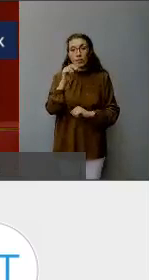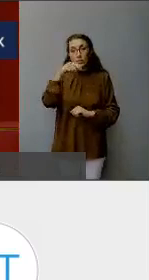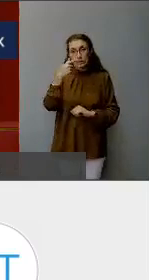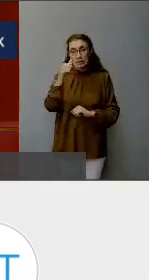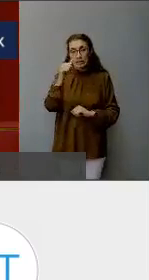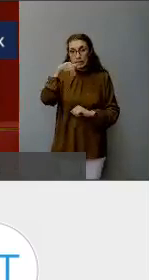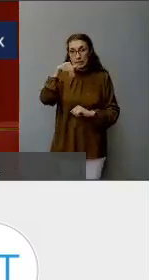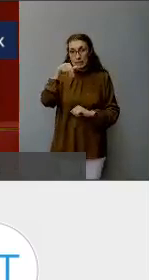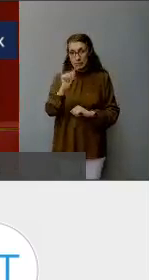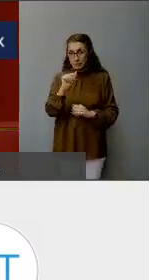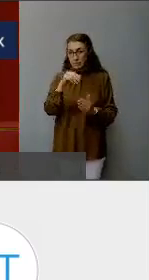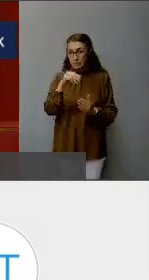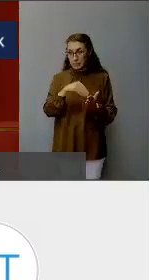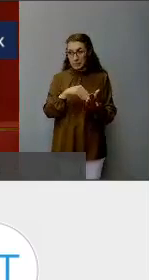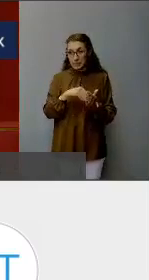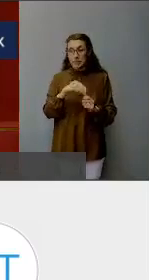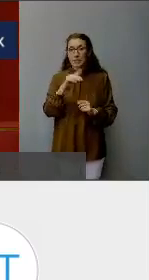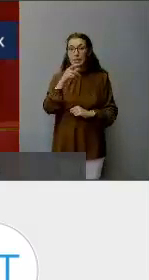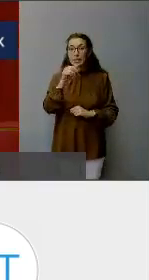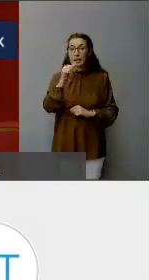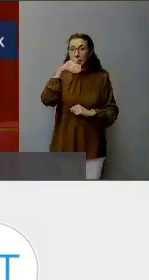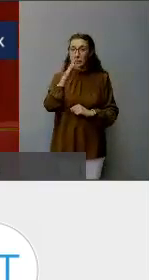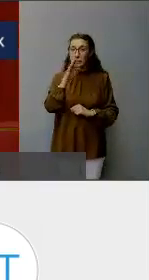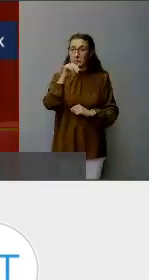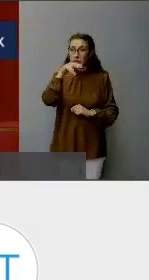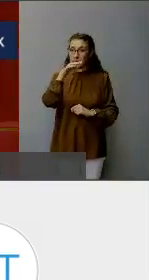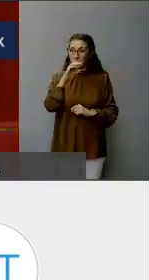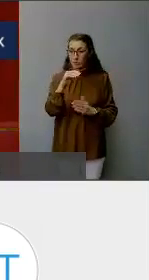ma gambino